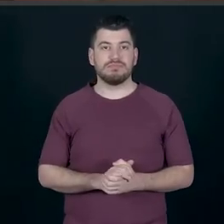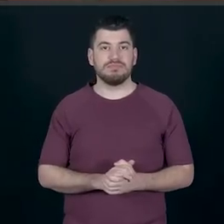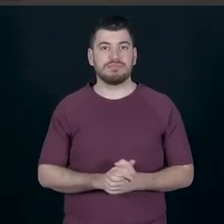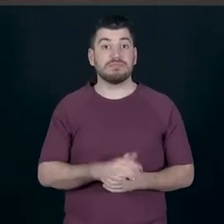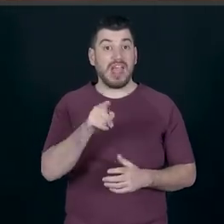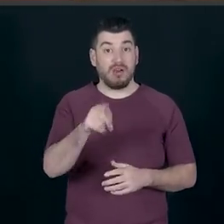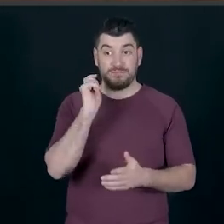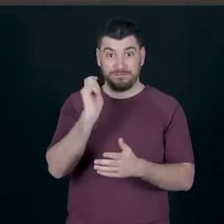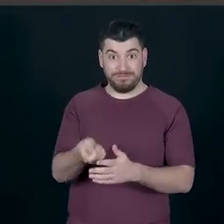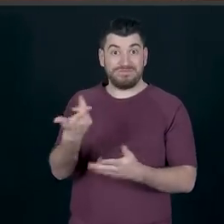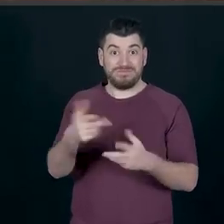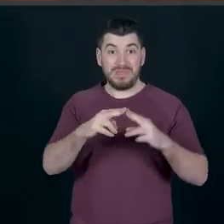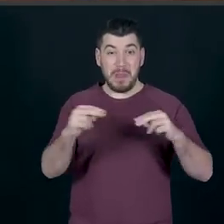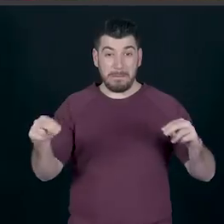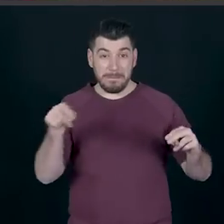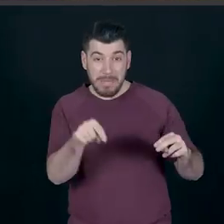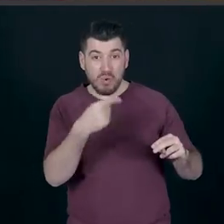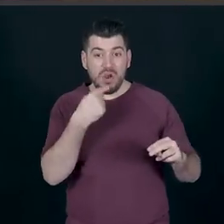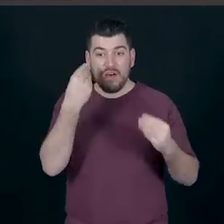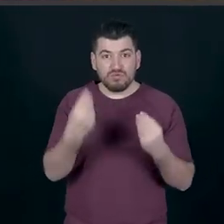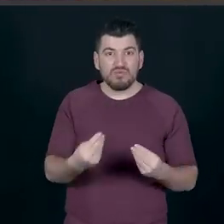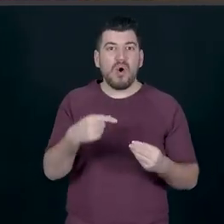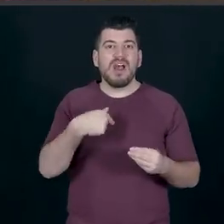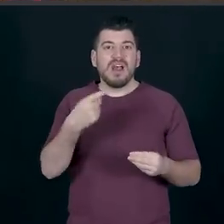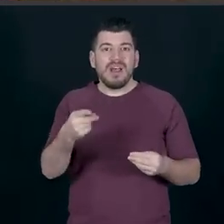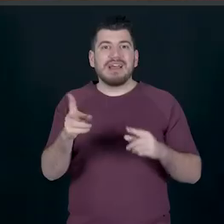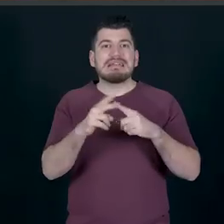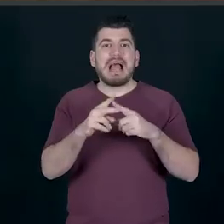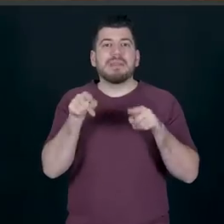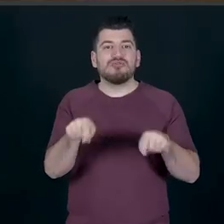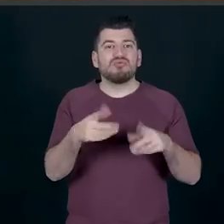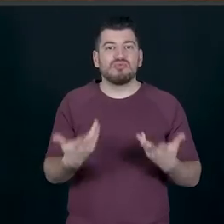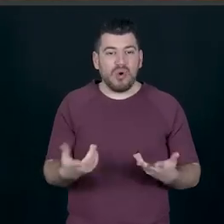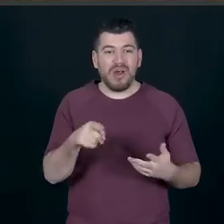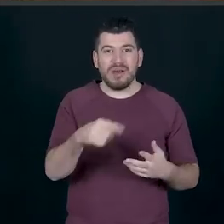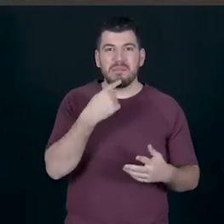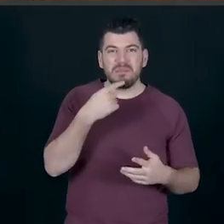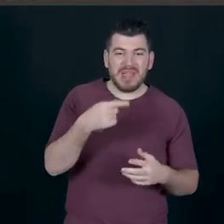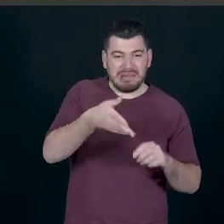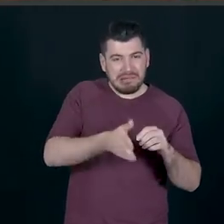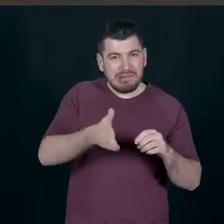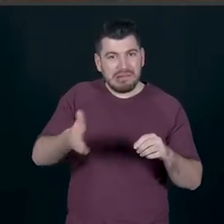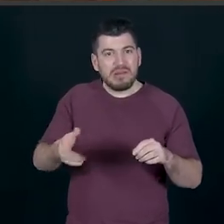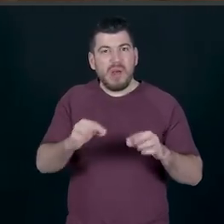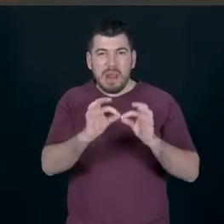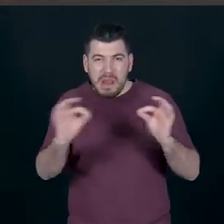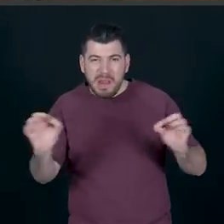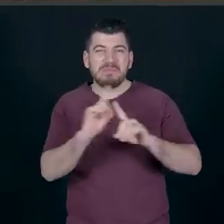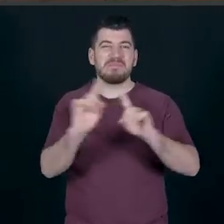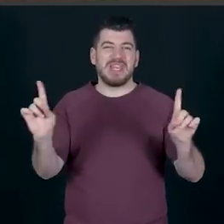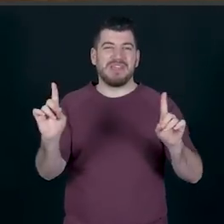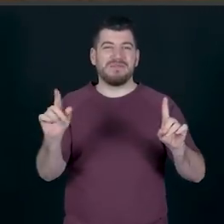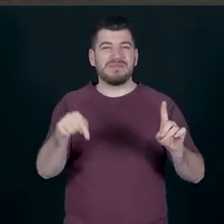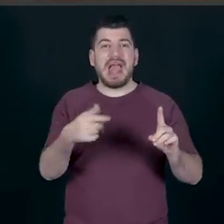Έχω πάρει ωραίο καπνιστό μπέικον, μπορείτε να το βρείτε έτσι στην αγορά, μην παίρνετε τις φέτες, προσπαθήστε να πάρετε έτσι ένα πιο ωραίο. Άμα δεν βρίσκετε με τίποτα,